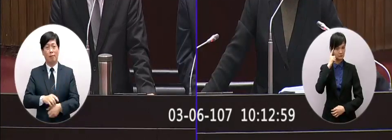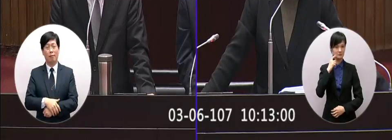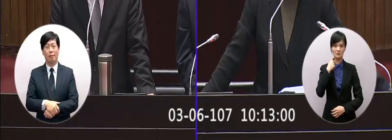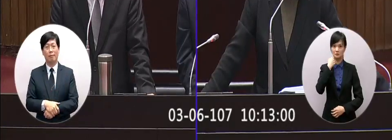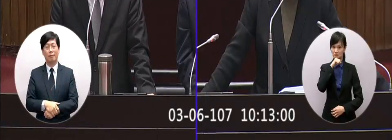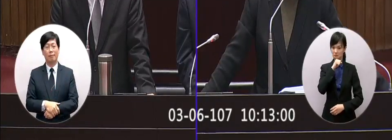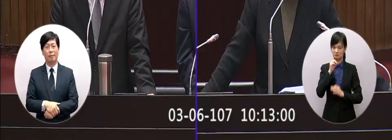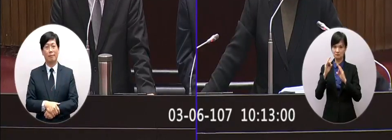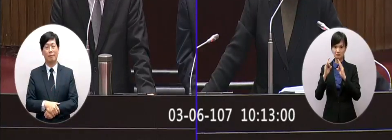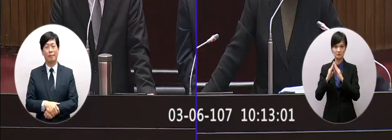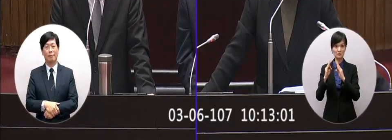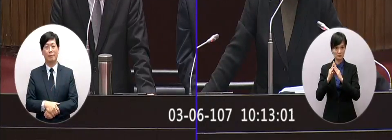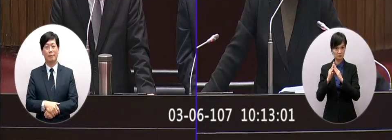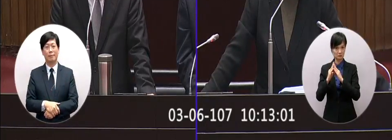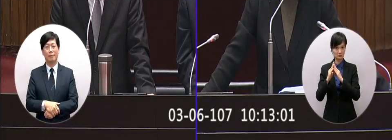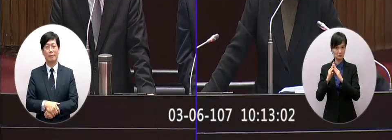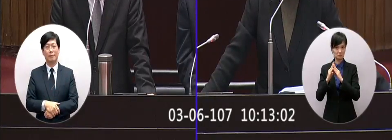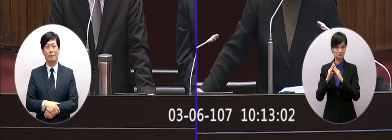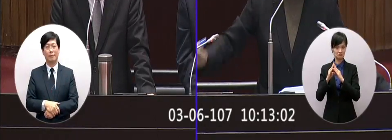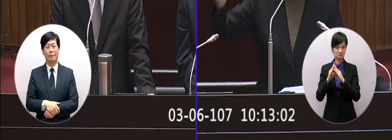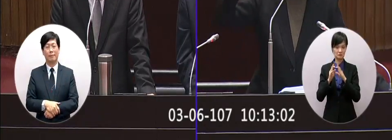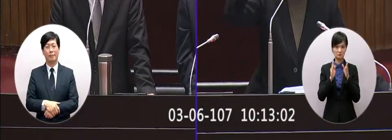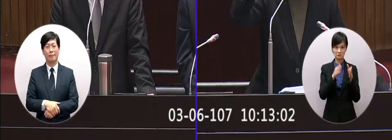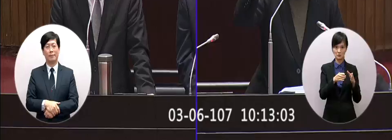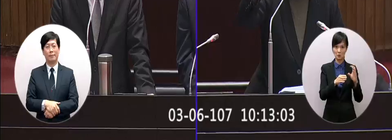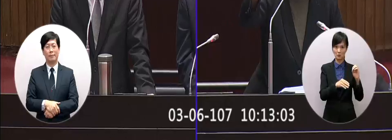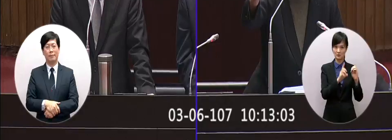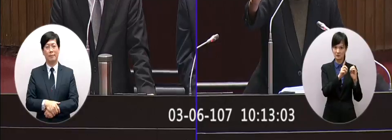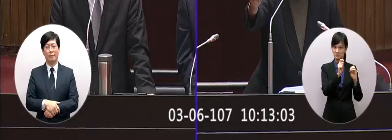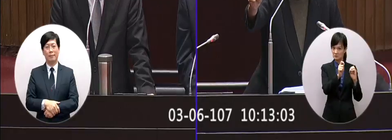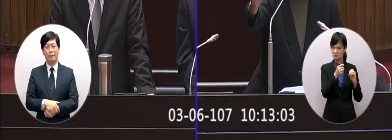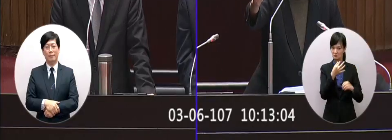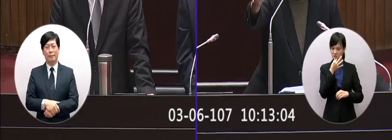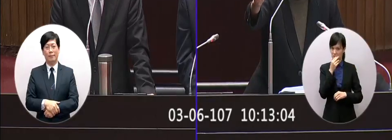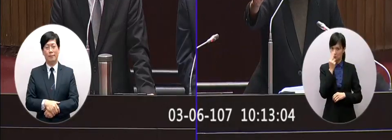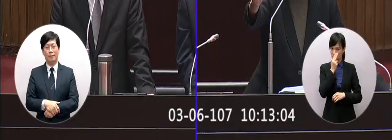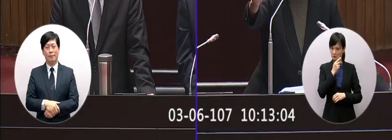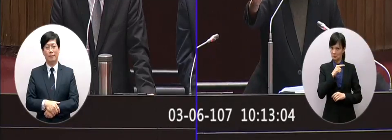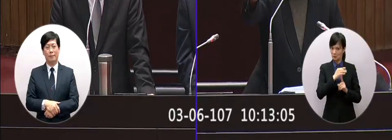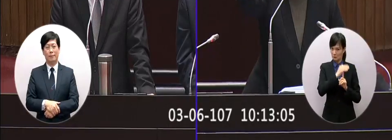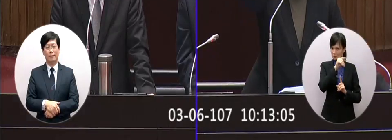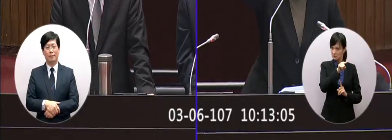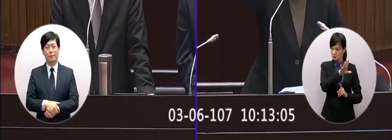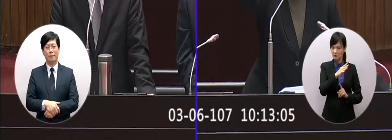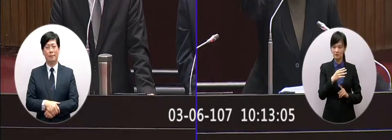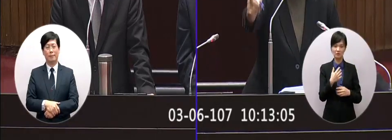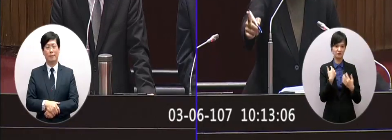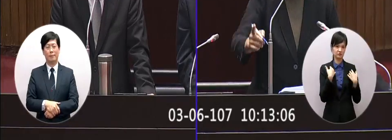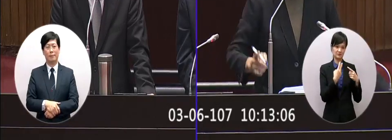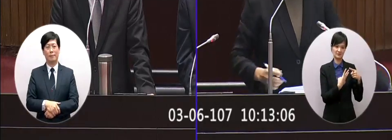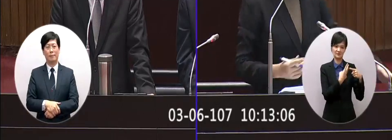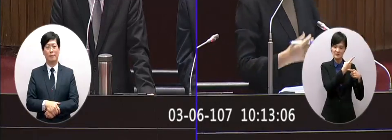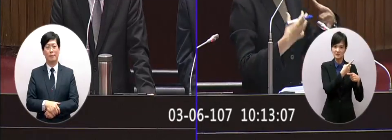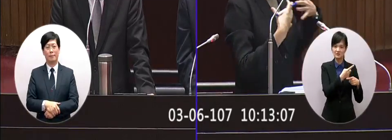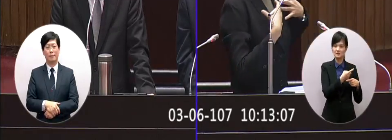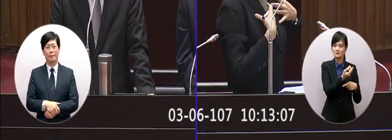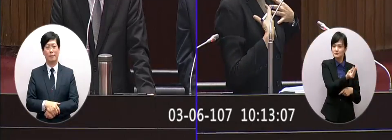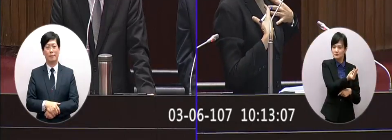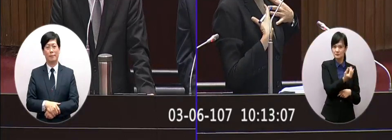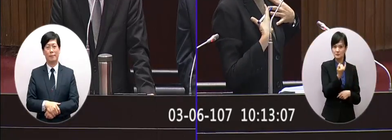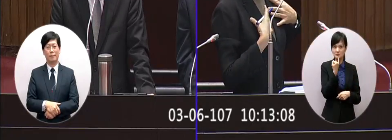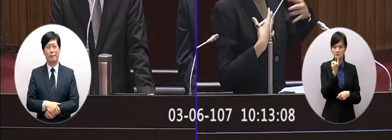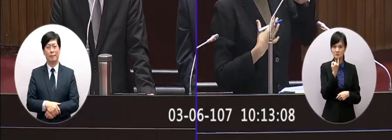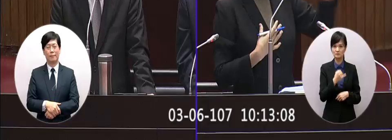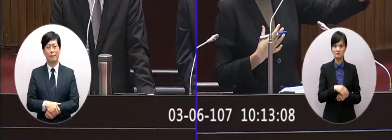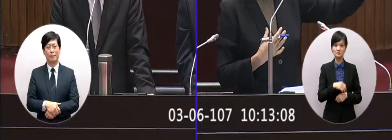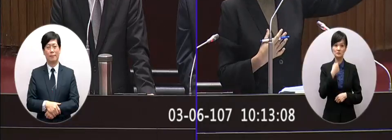台湾银行认为 ODA 是有风险的，所以他只敢承担1/3。台湾银行说我只敢承